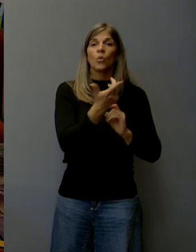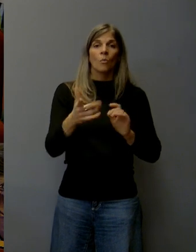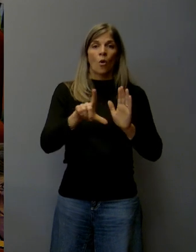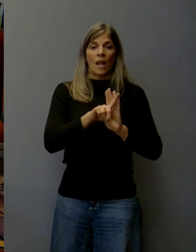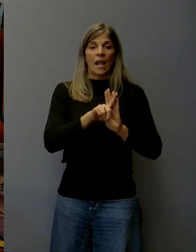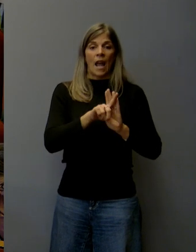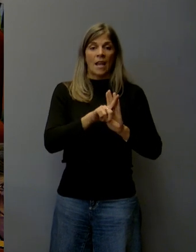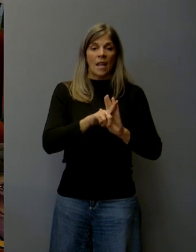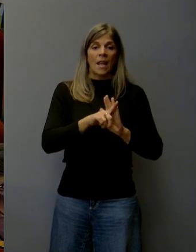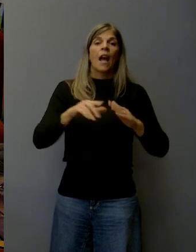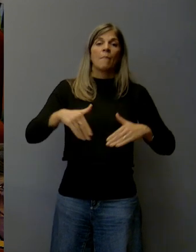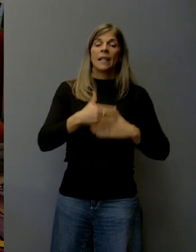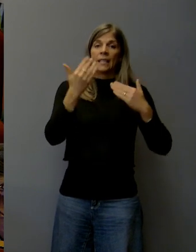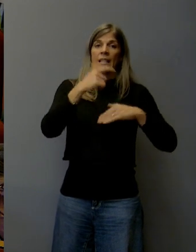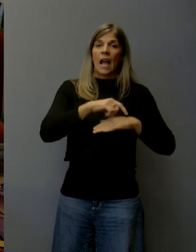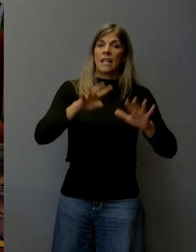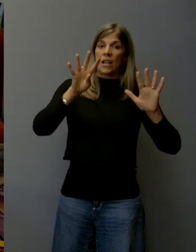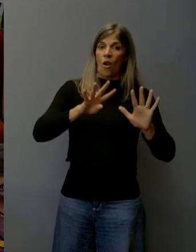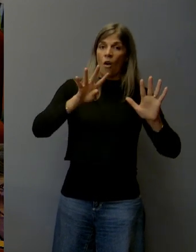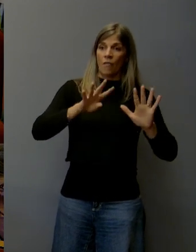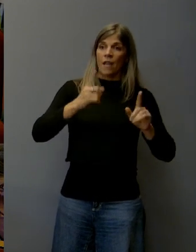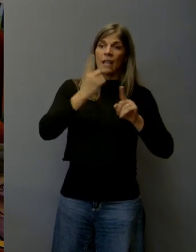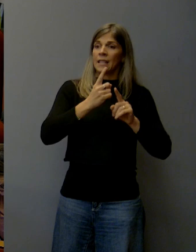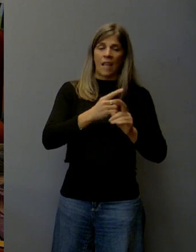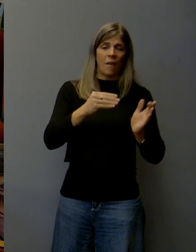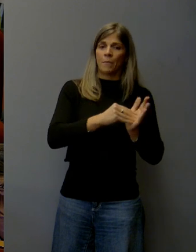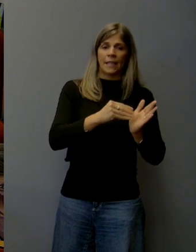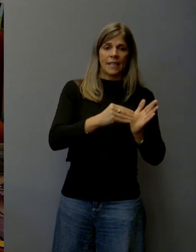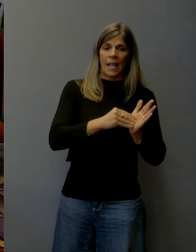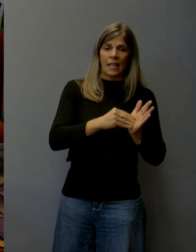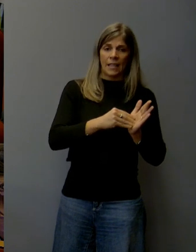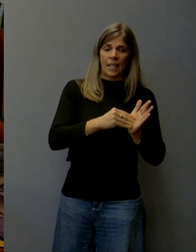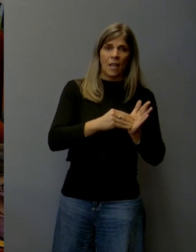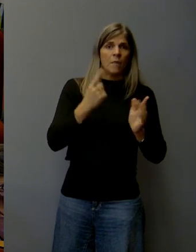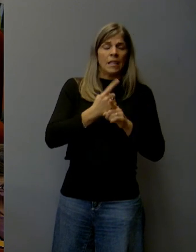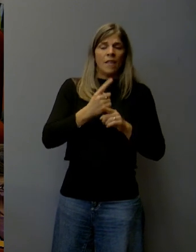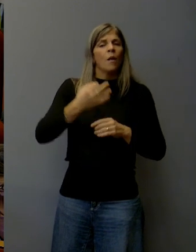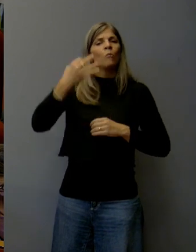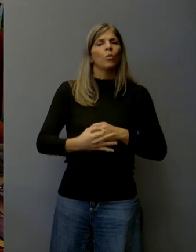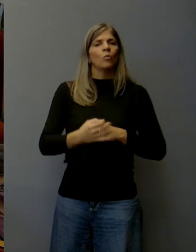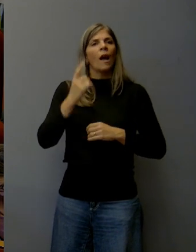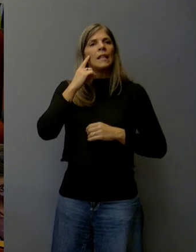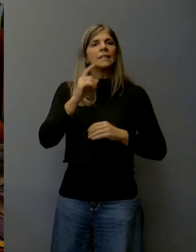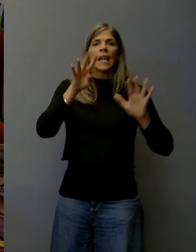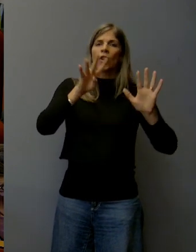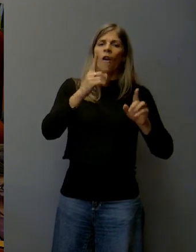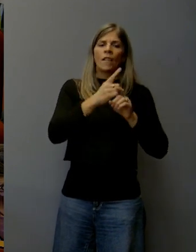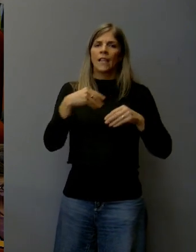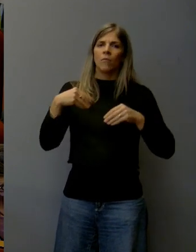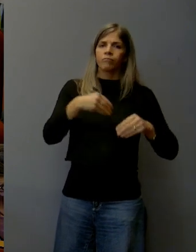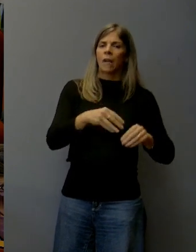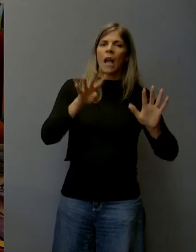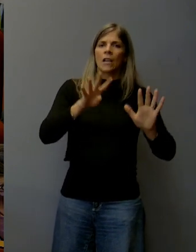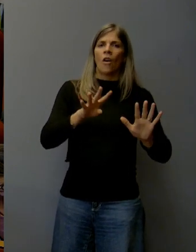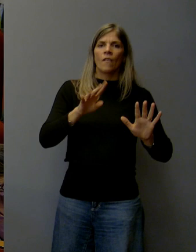seduta alle ore 9 se viene convocata alle ore 9 se no viene convocata alle ore 9:30 e risolviamo un problema